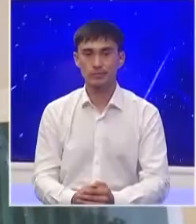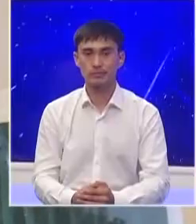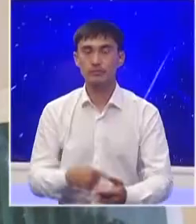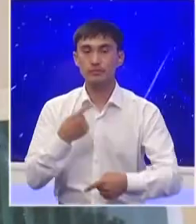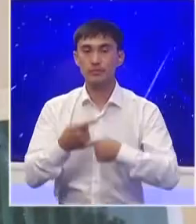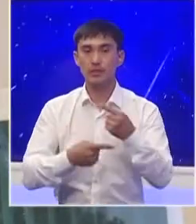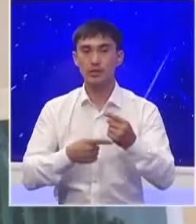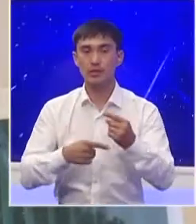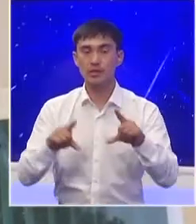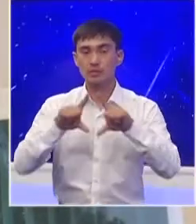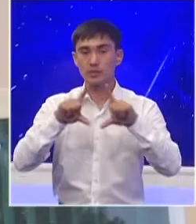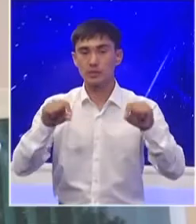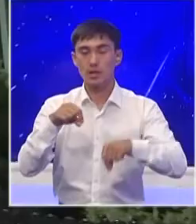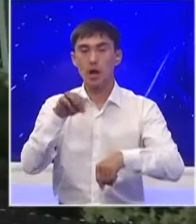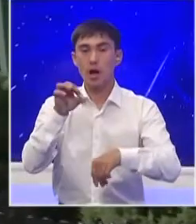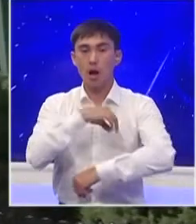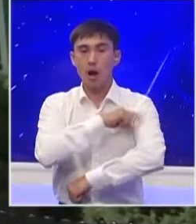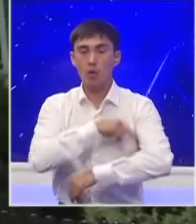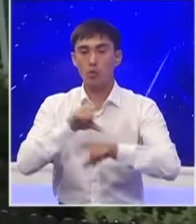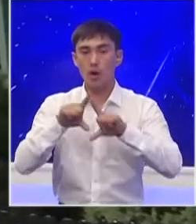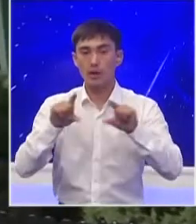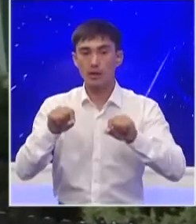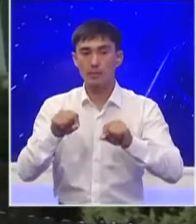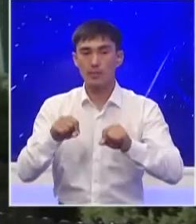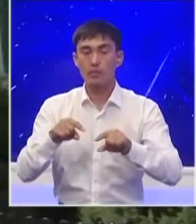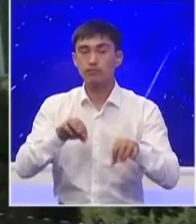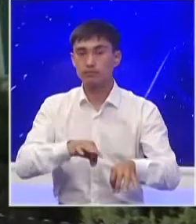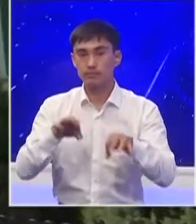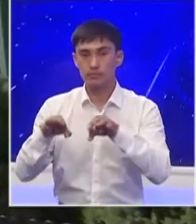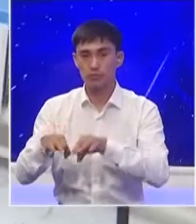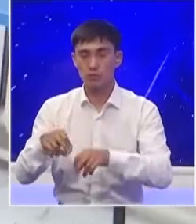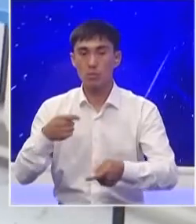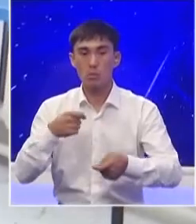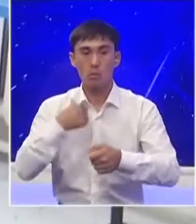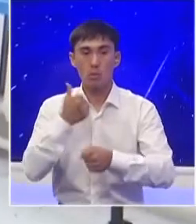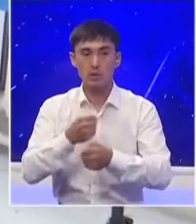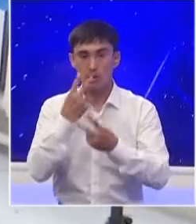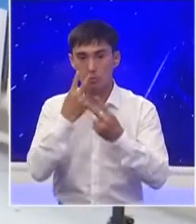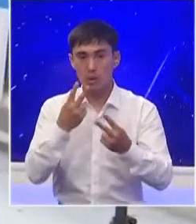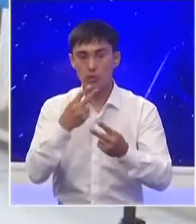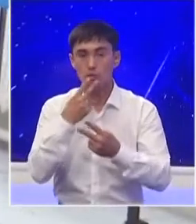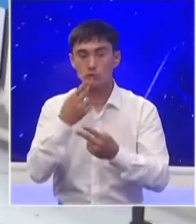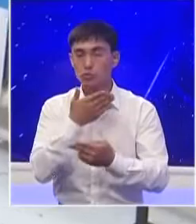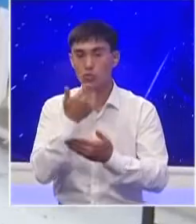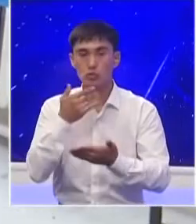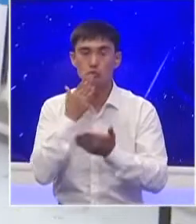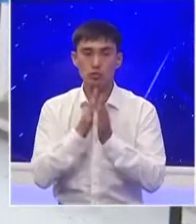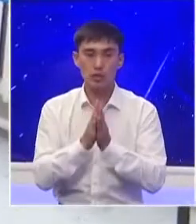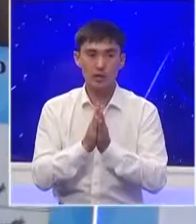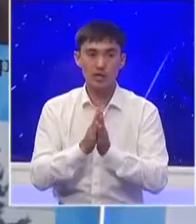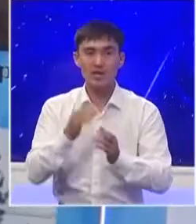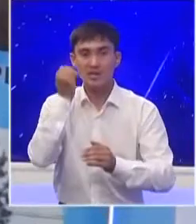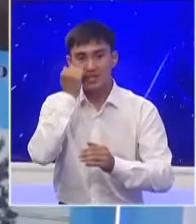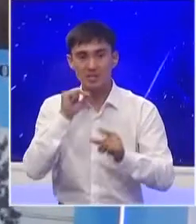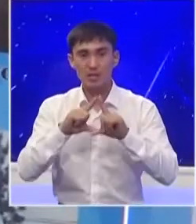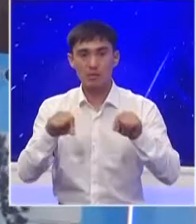Келесі нысан аурухана. Емхана жаңарған ғимаратқа көшкелі жатыр. Басшылығы барын көрсетті. Жоғын сұрады. Ескі емхана бос